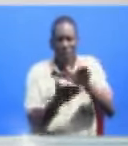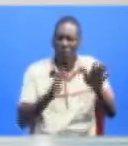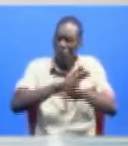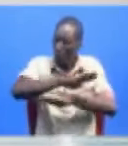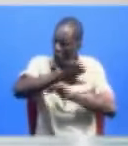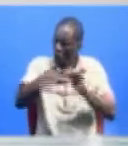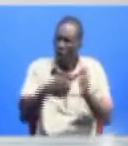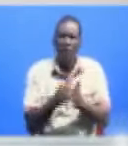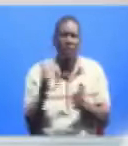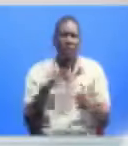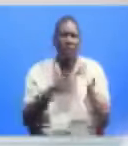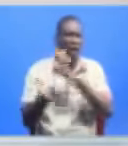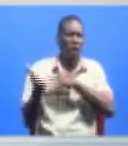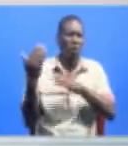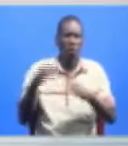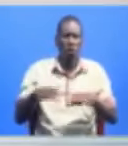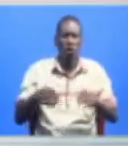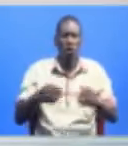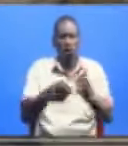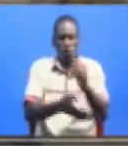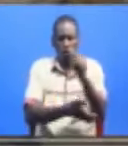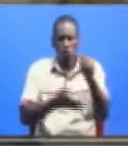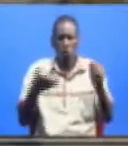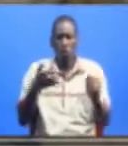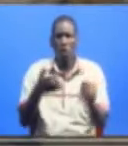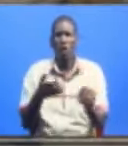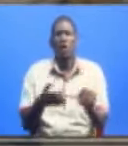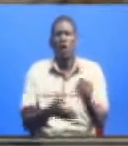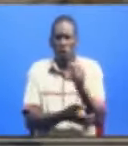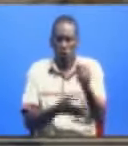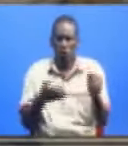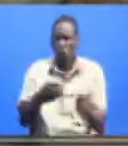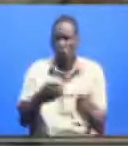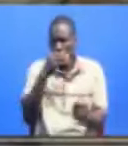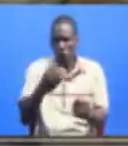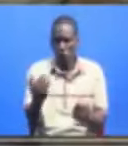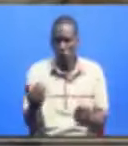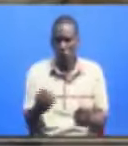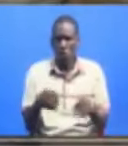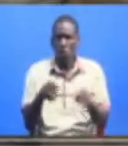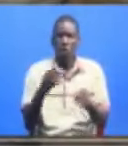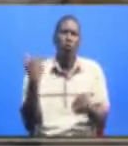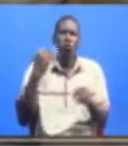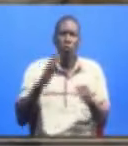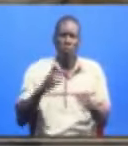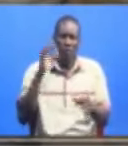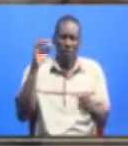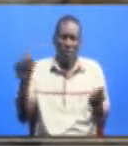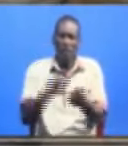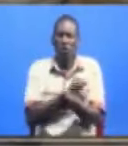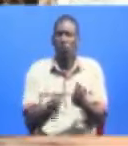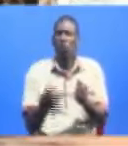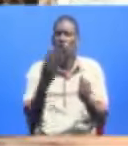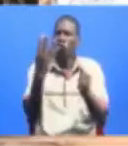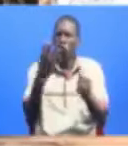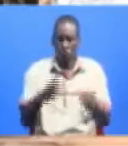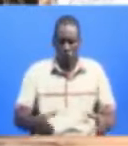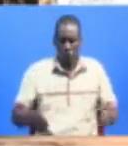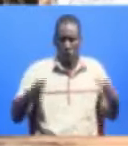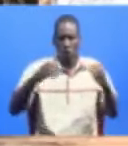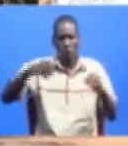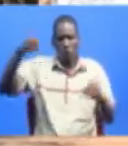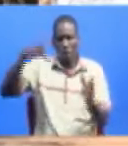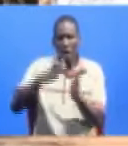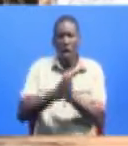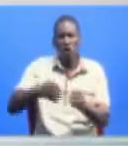imeisha. Na mbeleni walichukua chakula ya watoto 150. Majahili hao pia waliharibu matanki 4 ya maji pamoja na paneli za